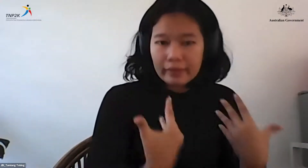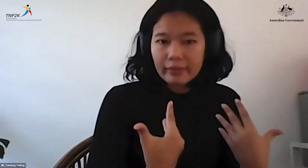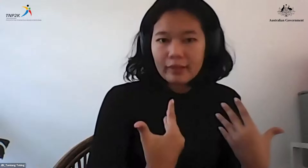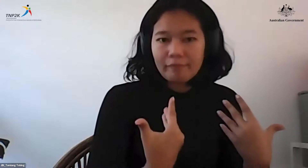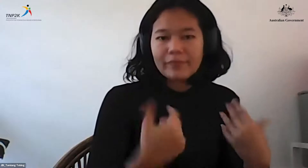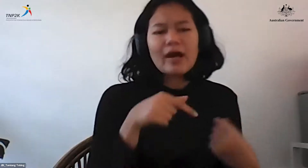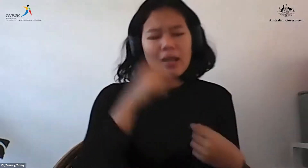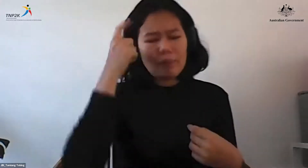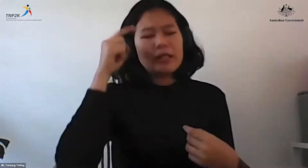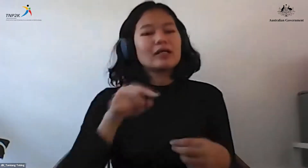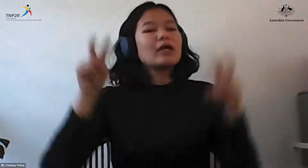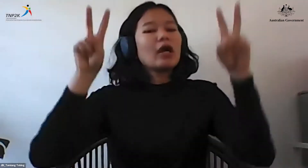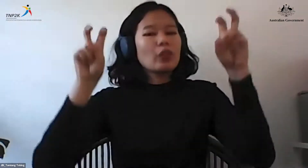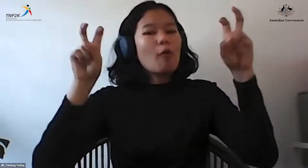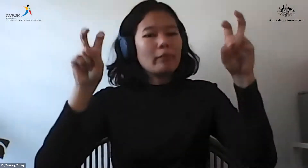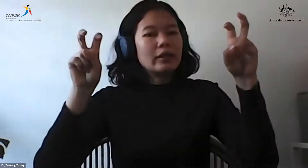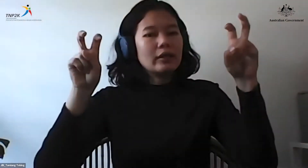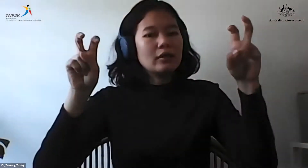topik